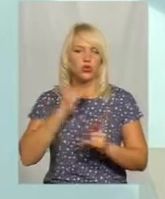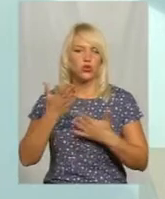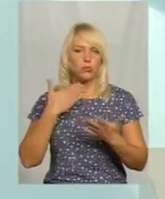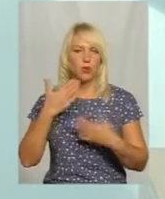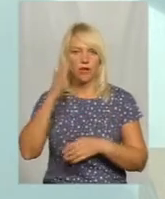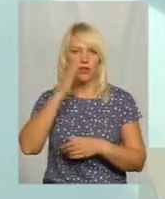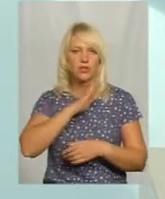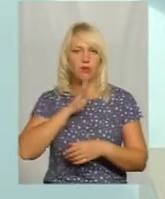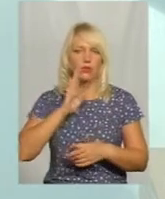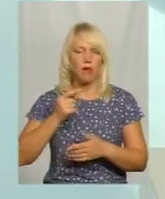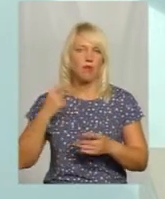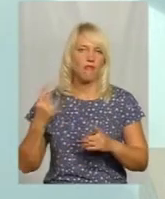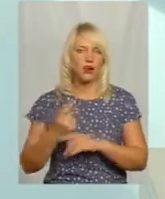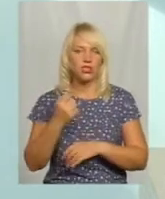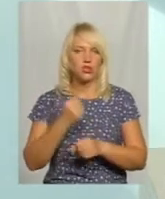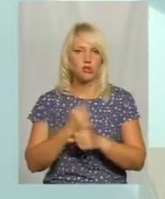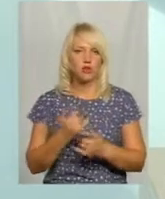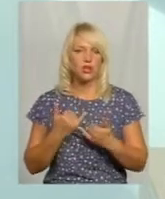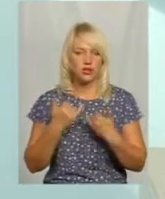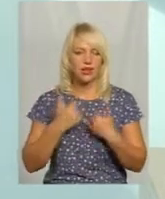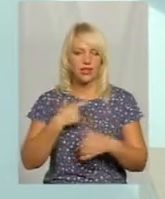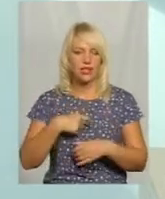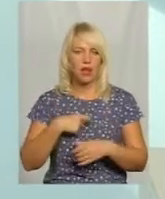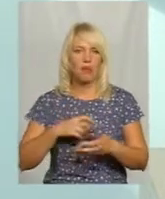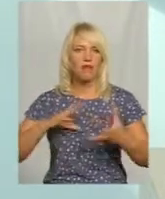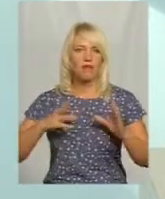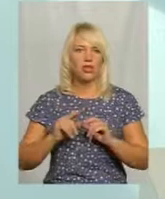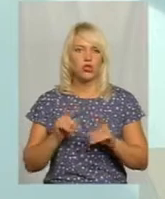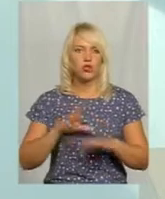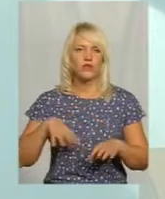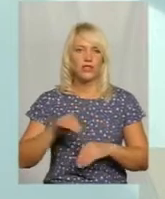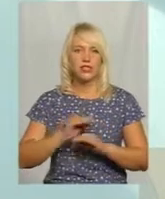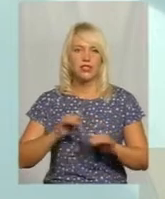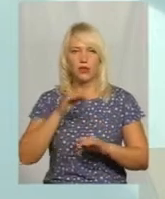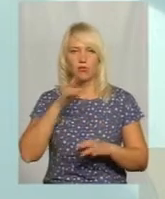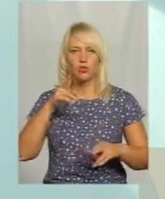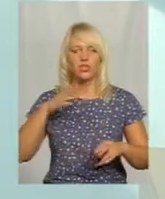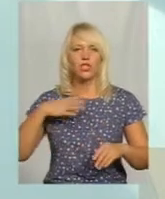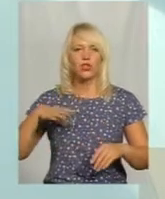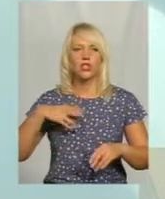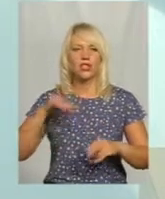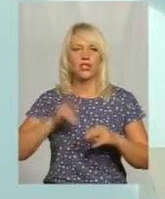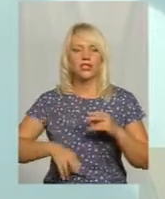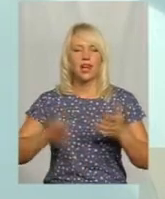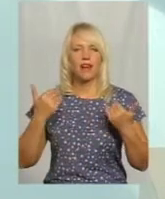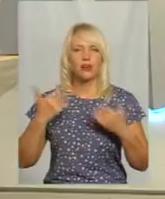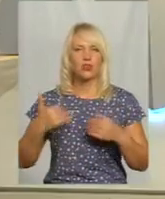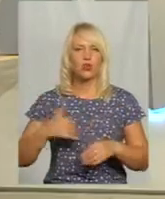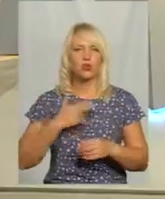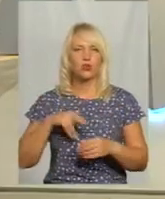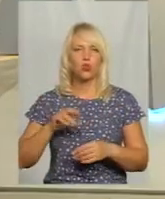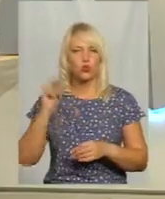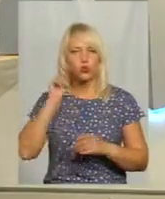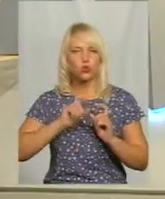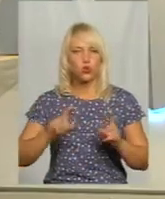ми вперше зробили для себе висновок, що майже всі діти не можуть дочекатись кінця канікулів, вони хочуть до школи. Тобто це